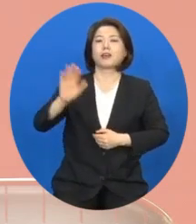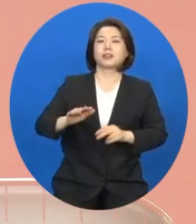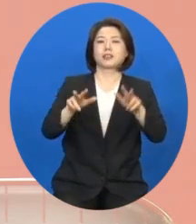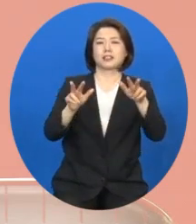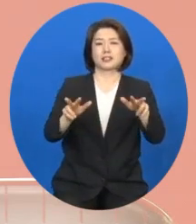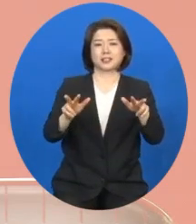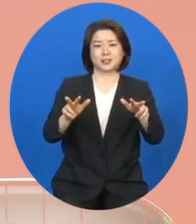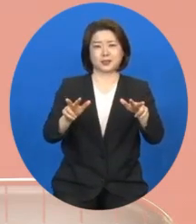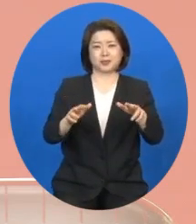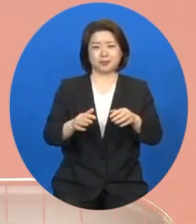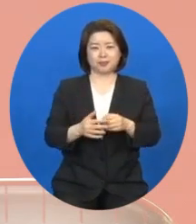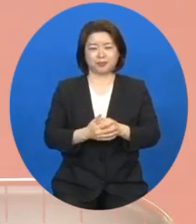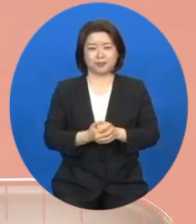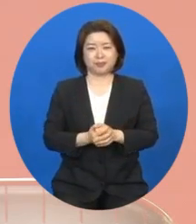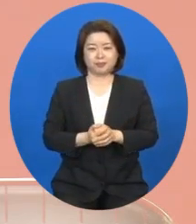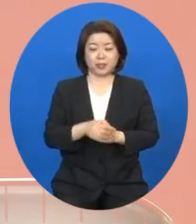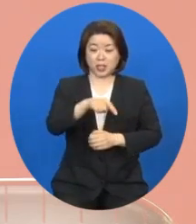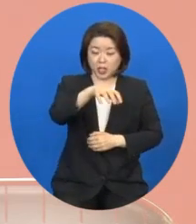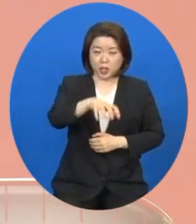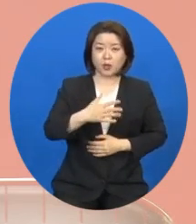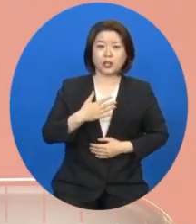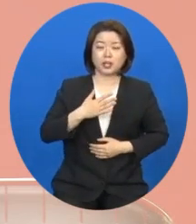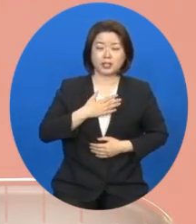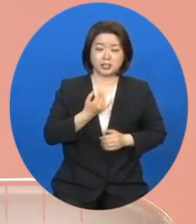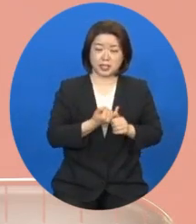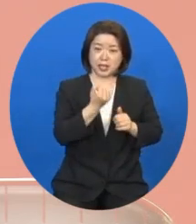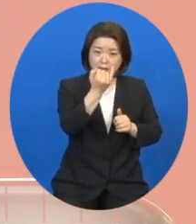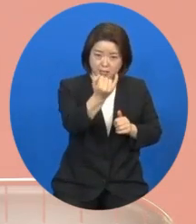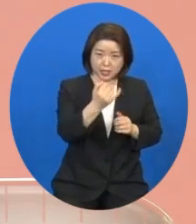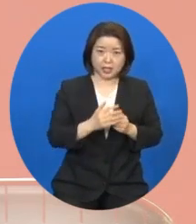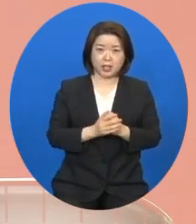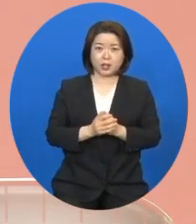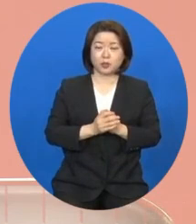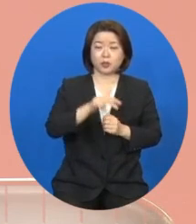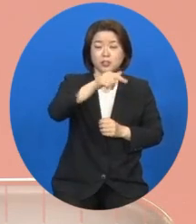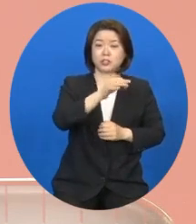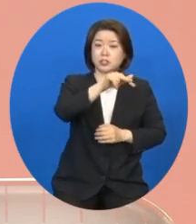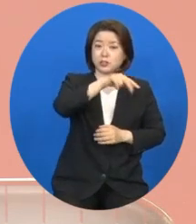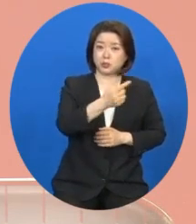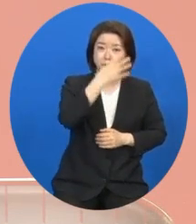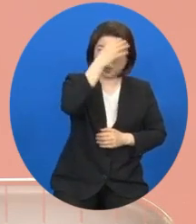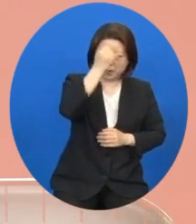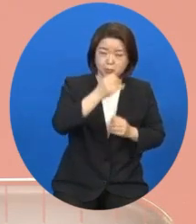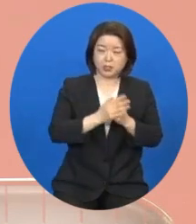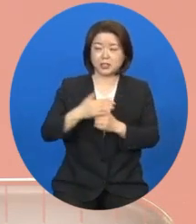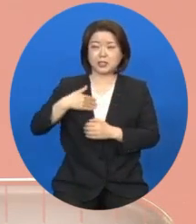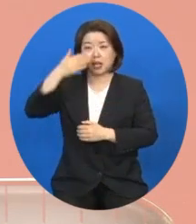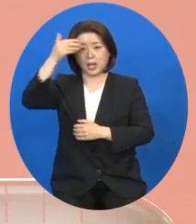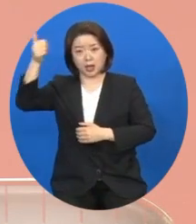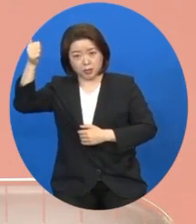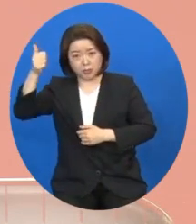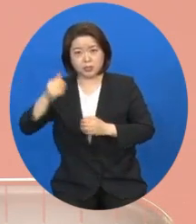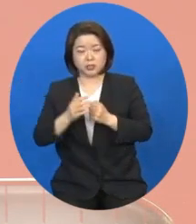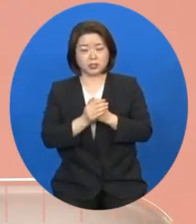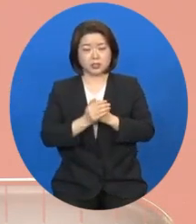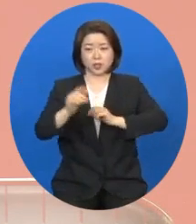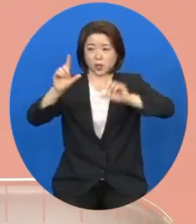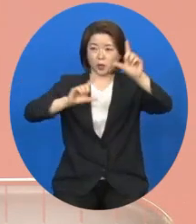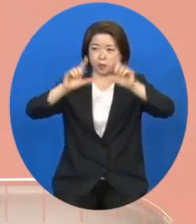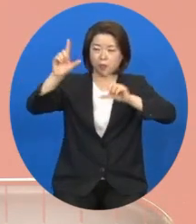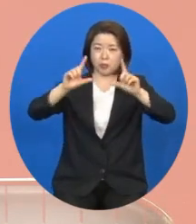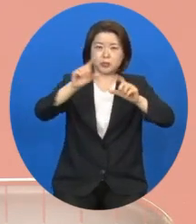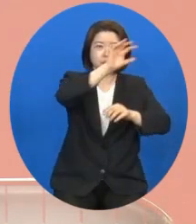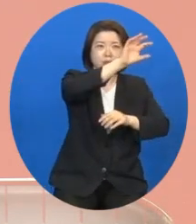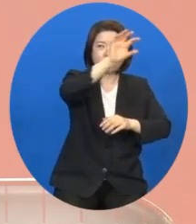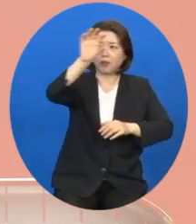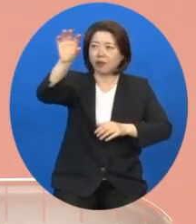지금 여기 있는 제 아내, 저희 증조할머니, 저희 할아버지의 흔적이 고스란히